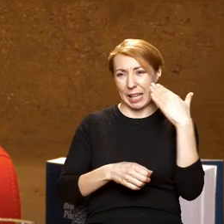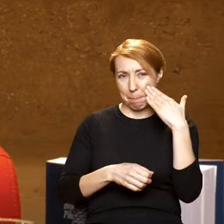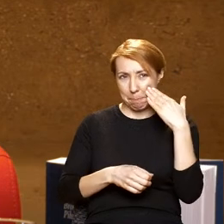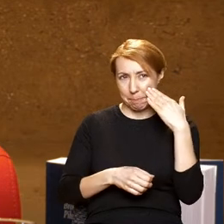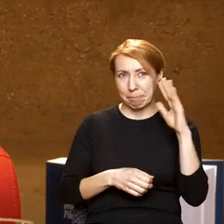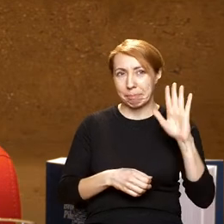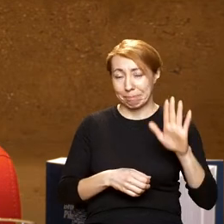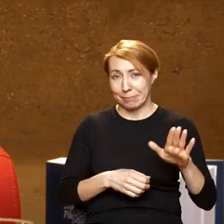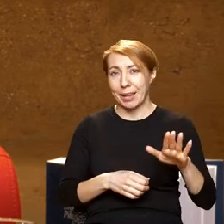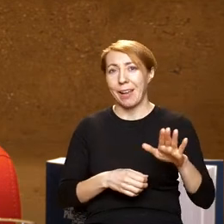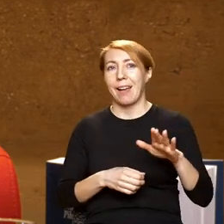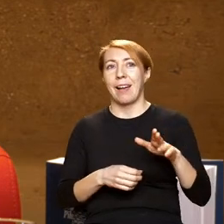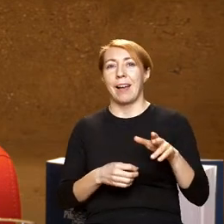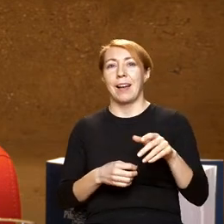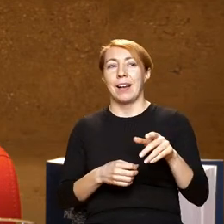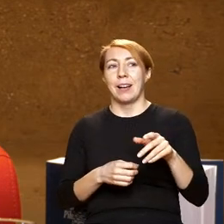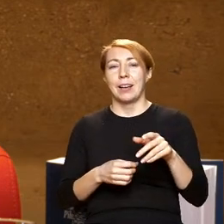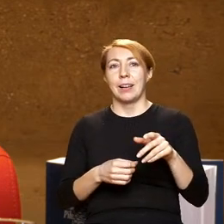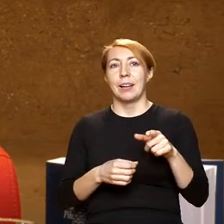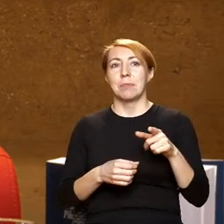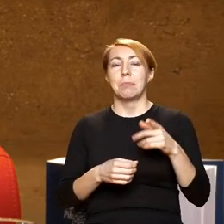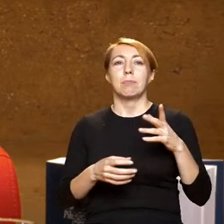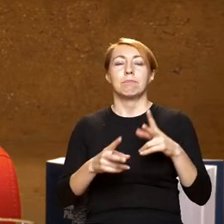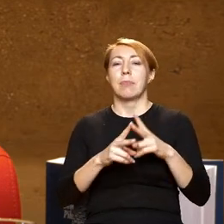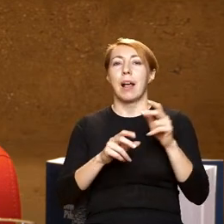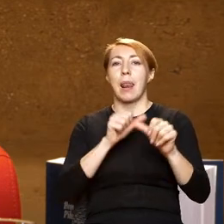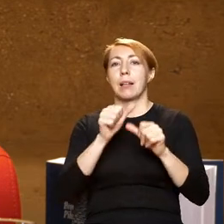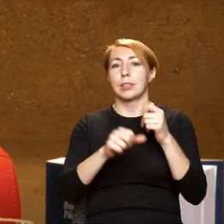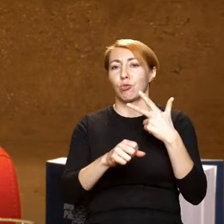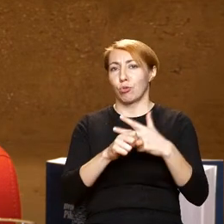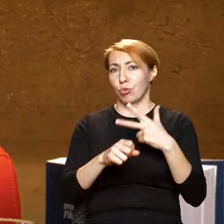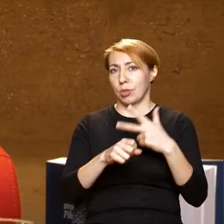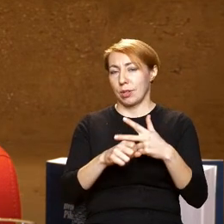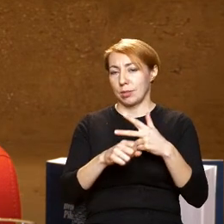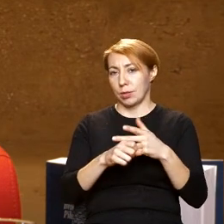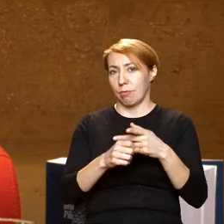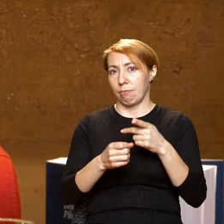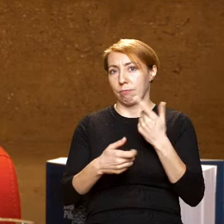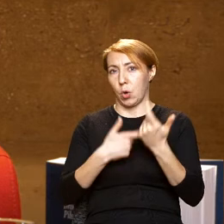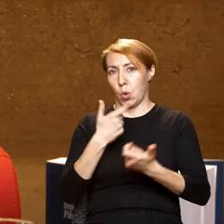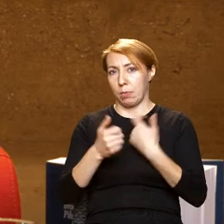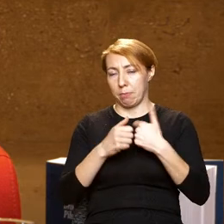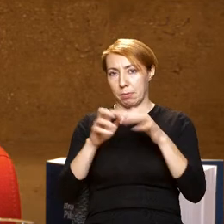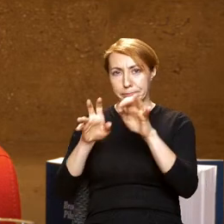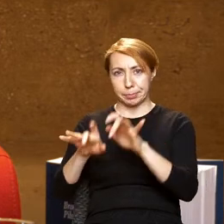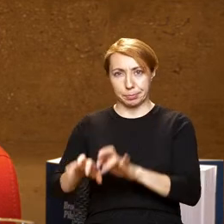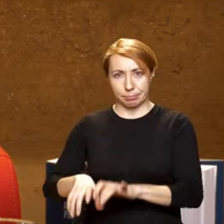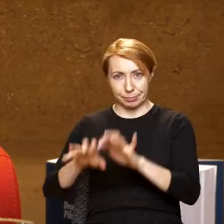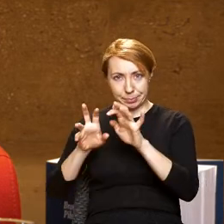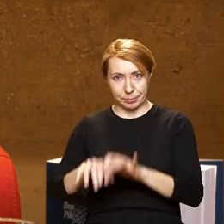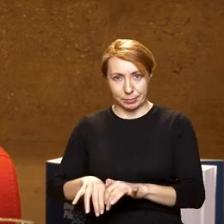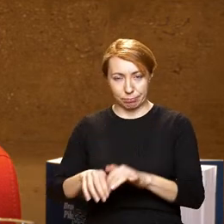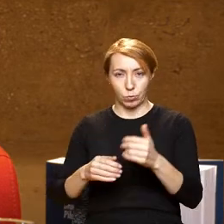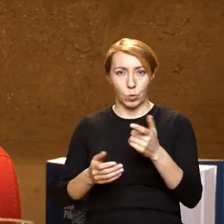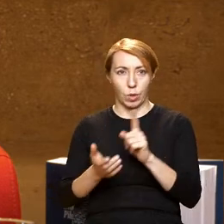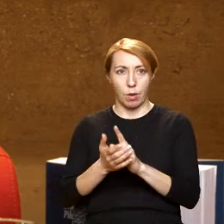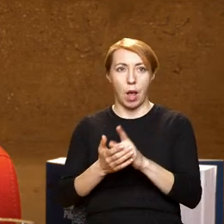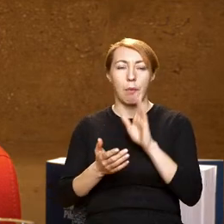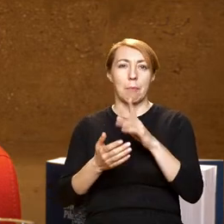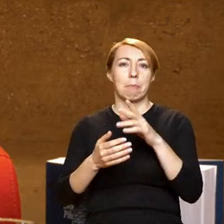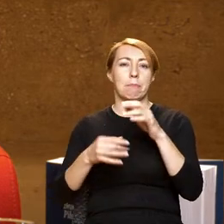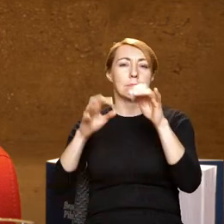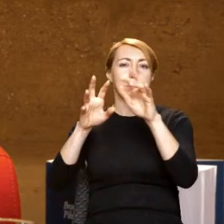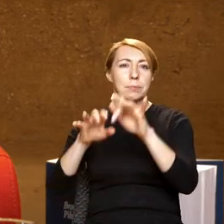ponieważ w latach 30. został wykonany maszynopis i ten maszynopis trafił w wyniku